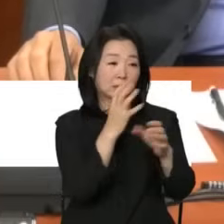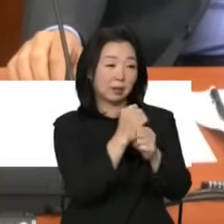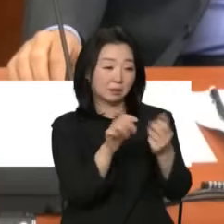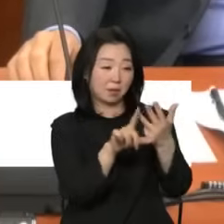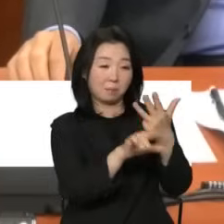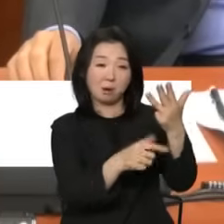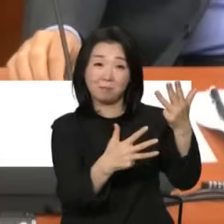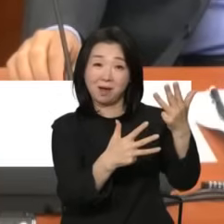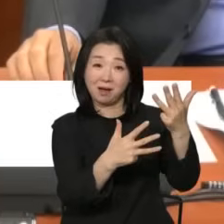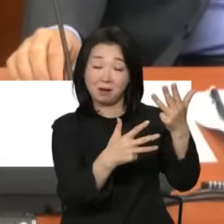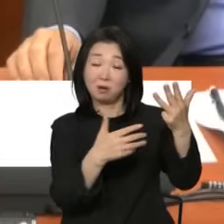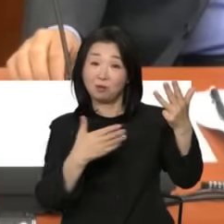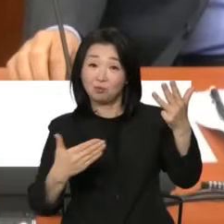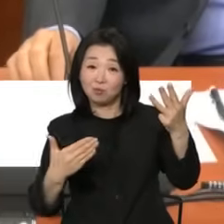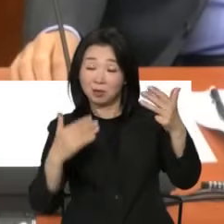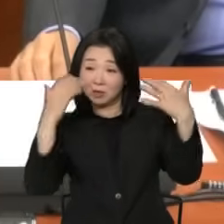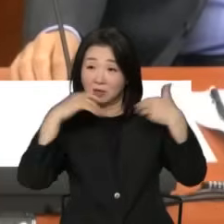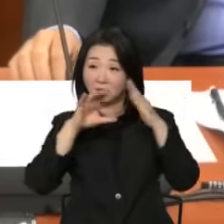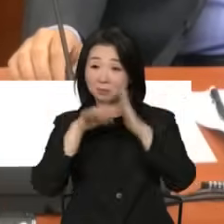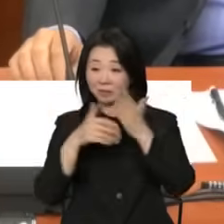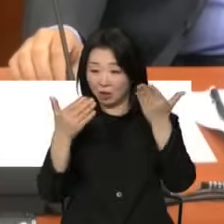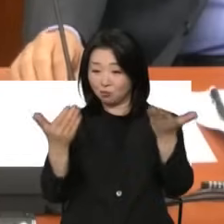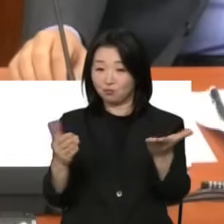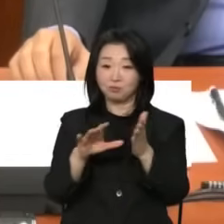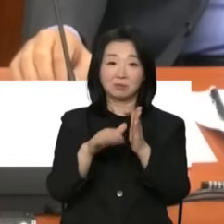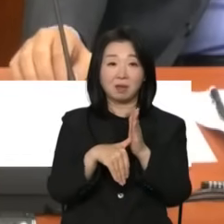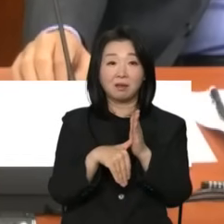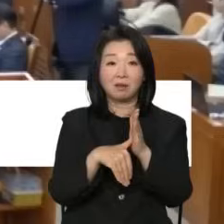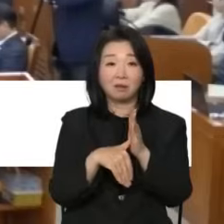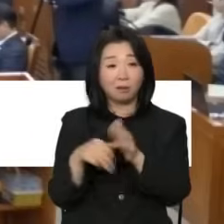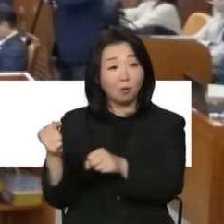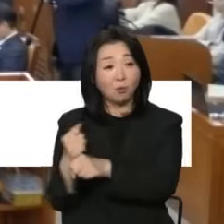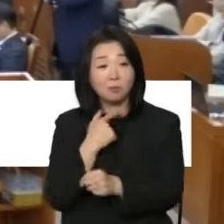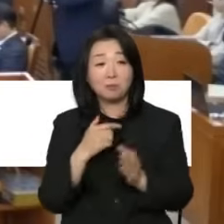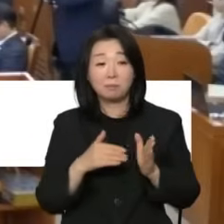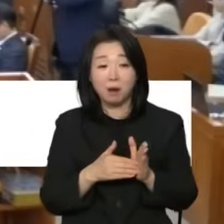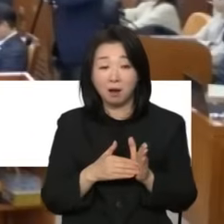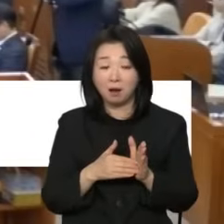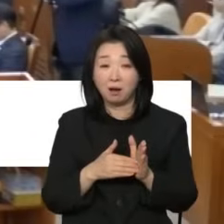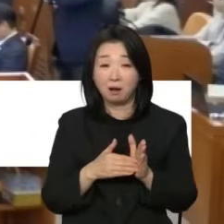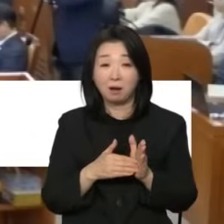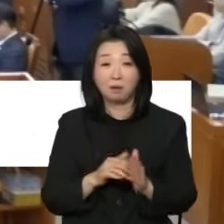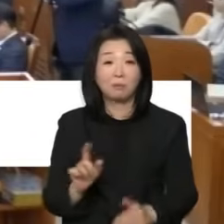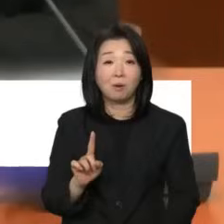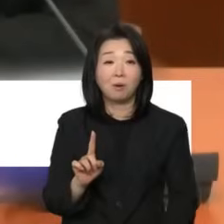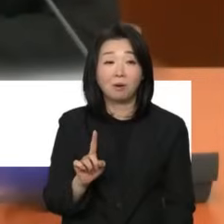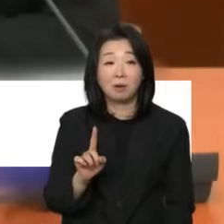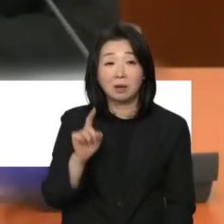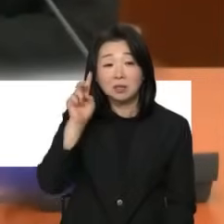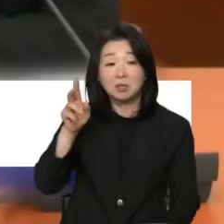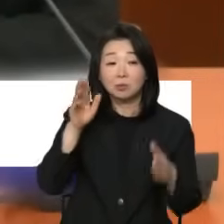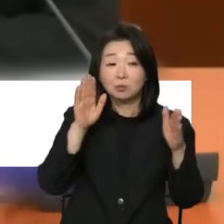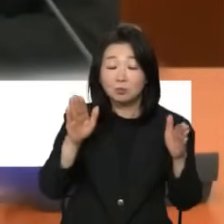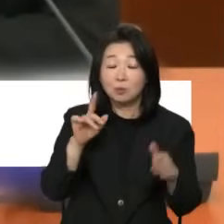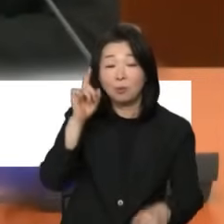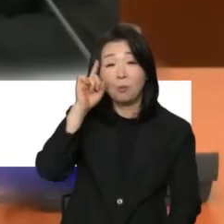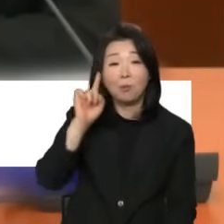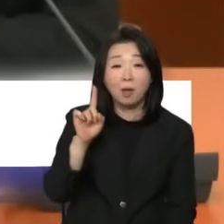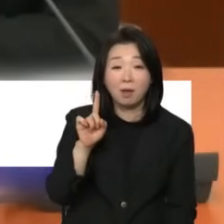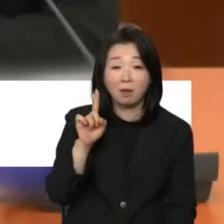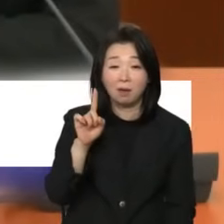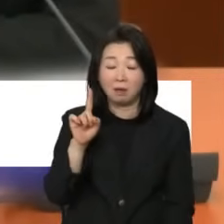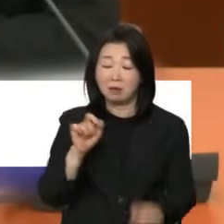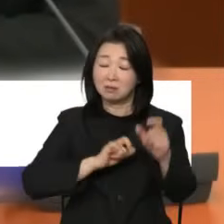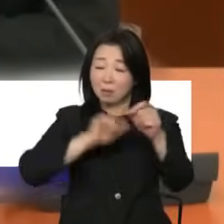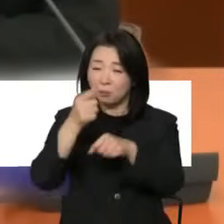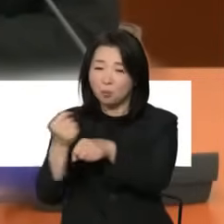9일 지난 여름 대통령 휴가 기간인데요. 골프를 치셨다고 합니다. 이틀 중 상당한 시간을 골프